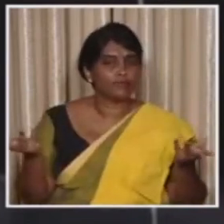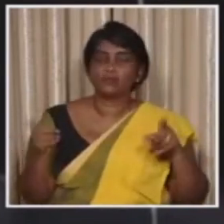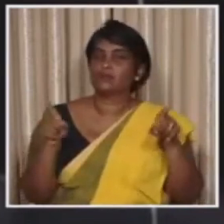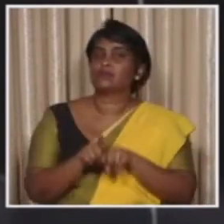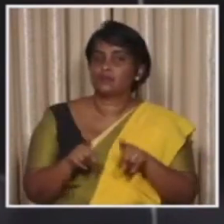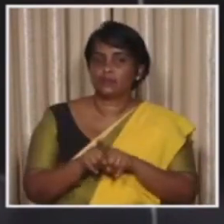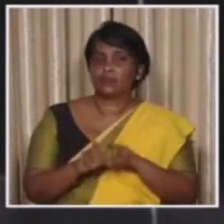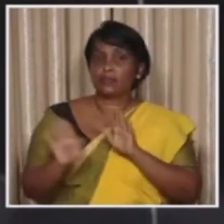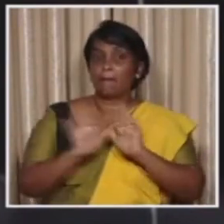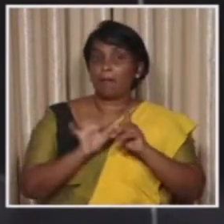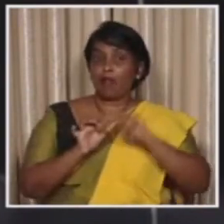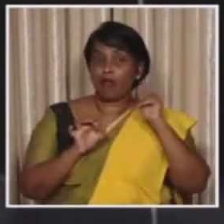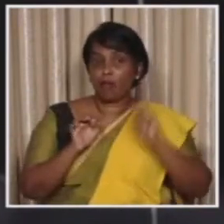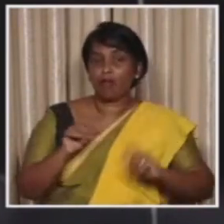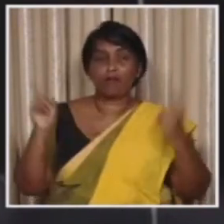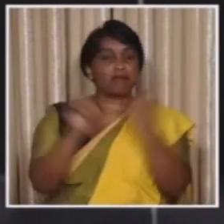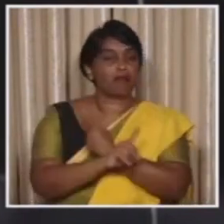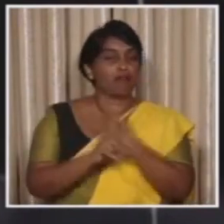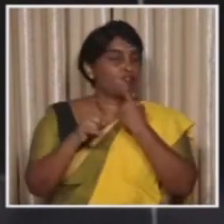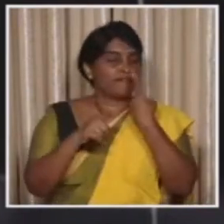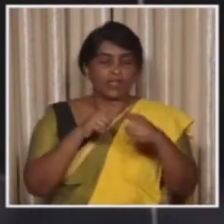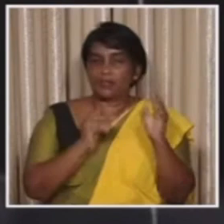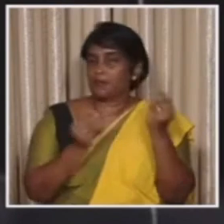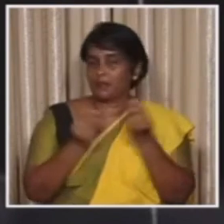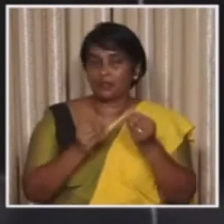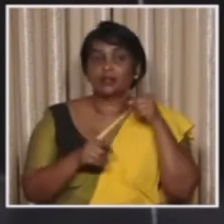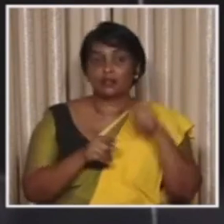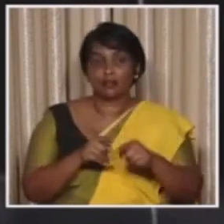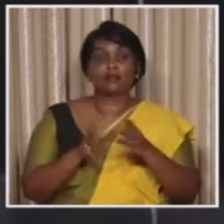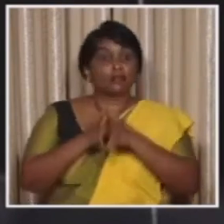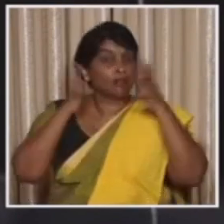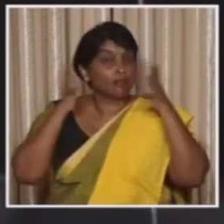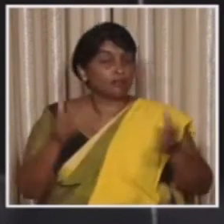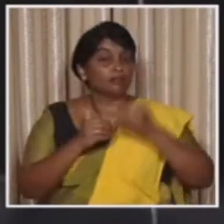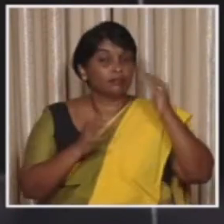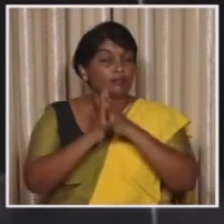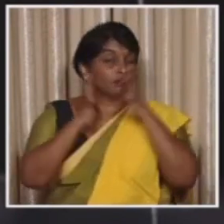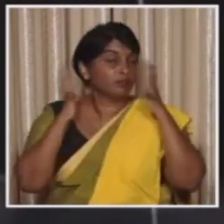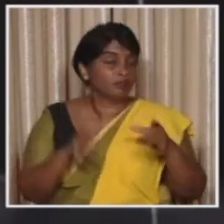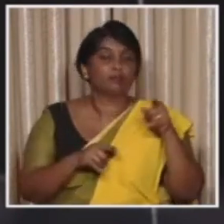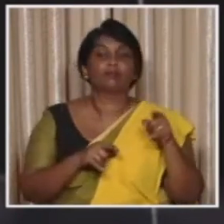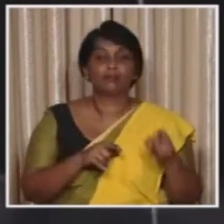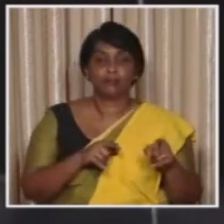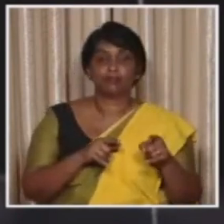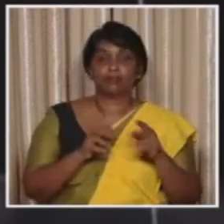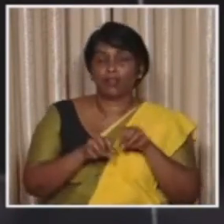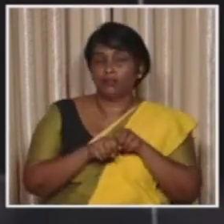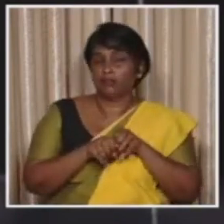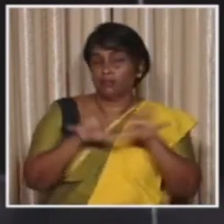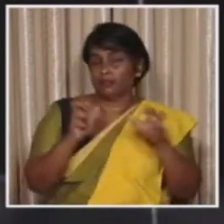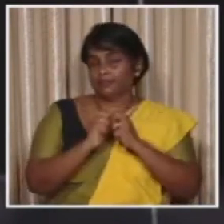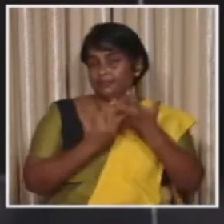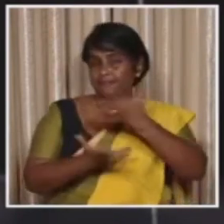නිසා පාලක මණ්ඩලයේ හෙට මෙහෙට කොරා විතරක් හරියන්නේ නැහැ. මේක ඊට වඩා එහාට ගිය බරපතල ව්‍යාප්ත වෙච්ච